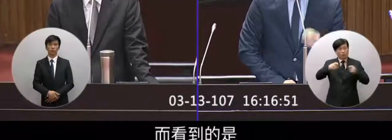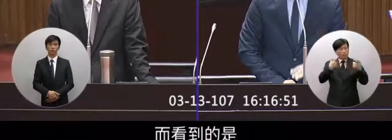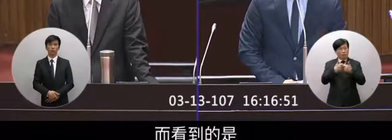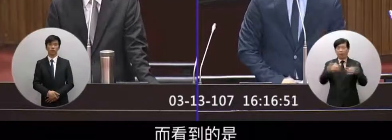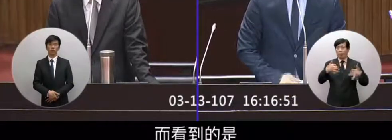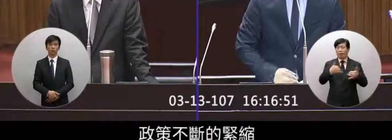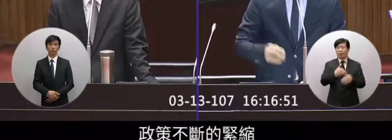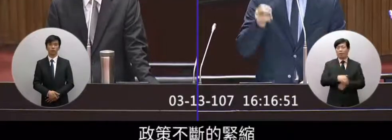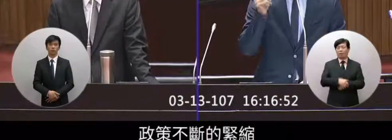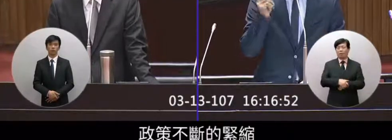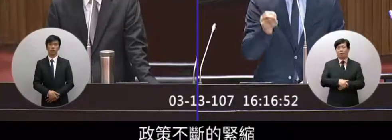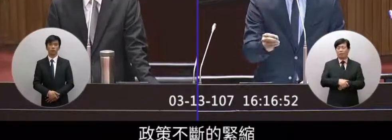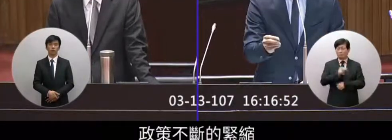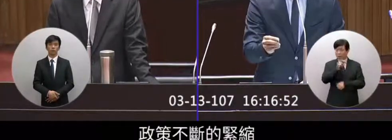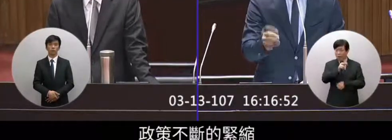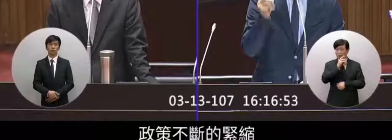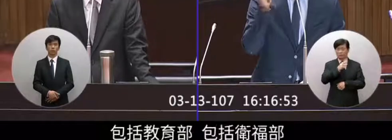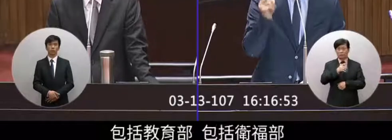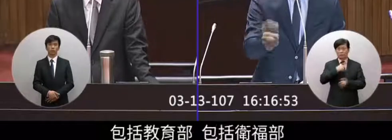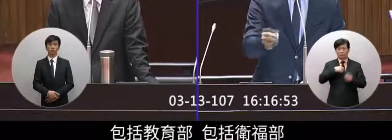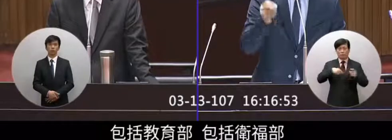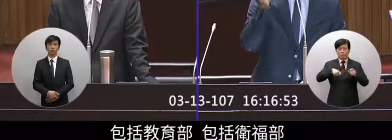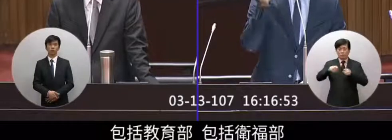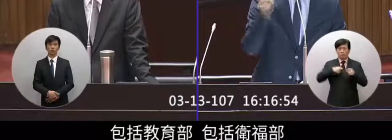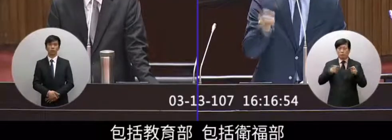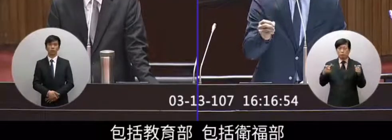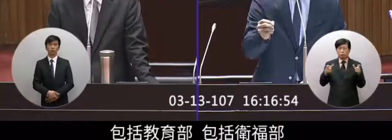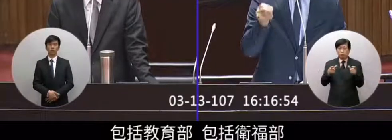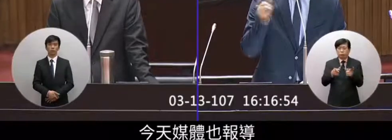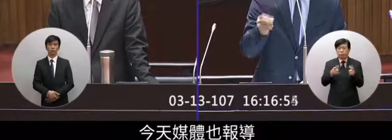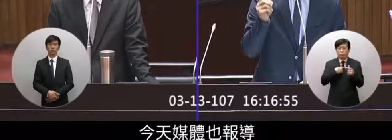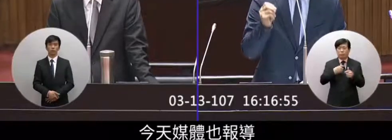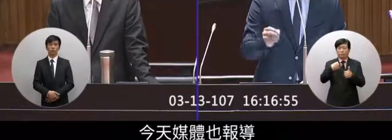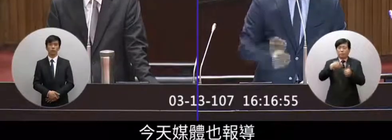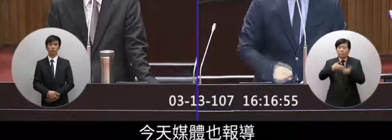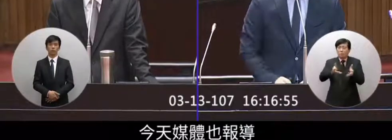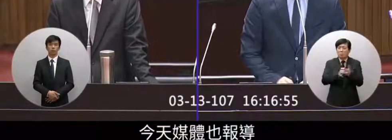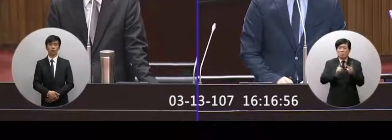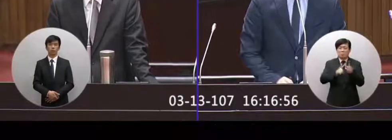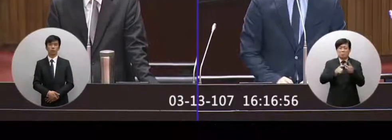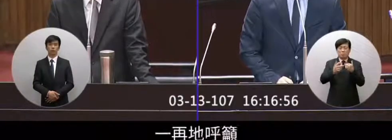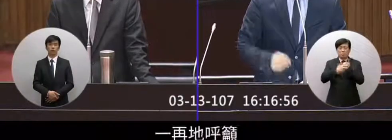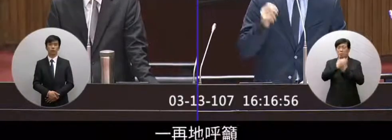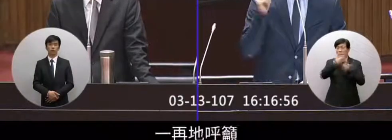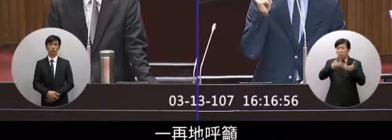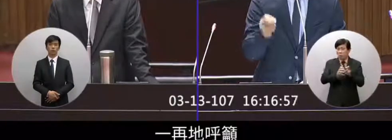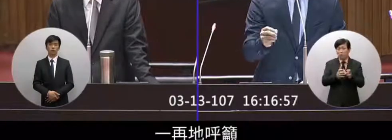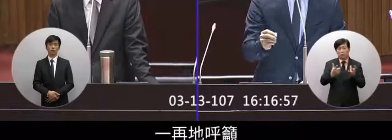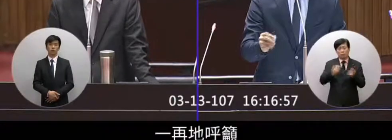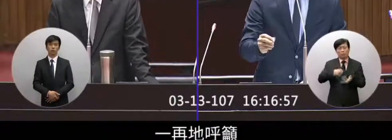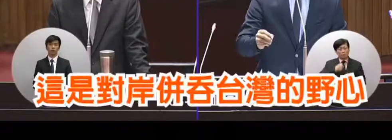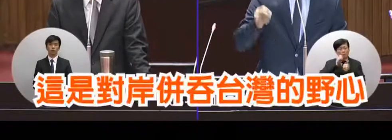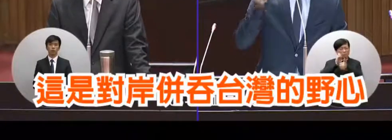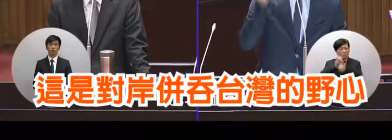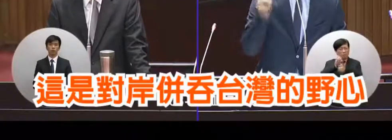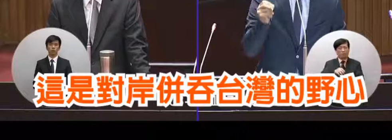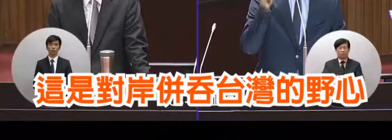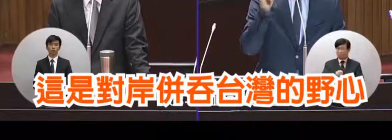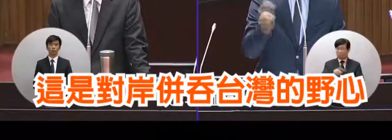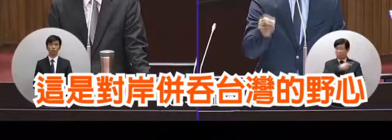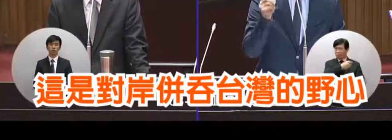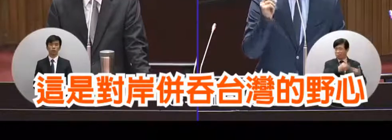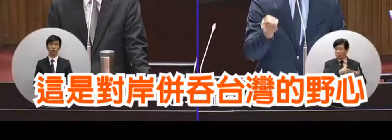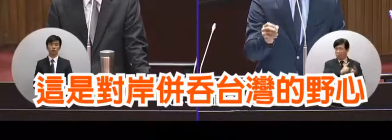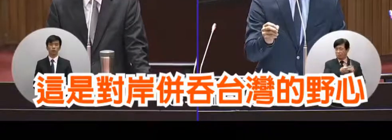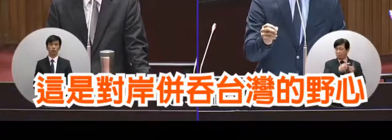而看到的是政策不断的紧缩，包括教育部，包括卫福部，今天媒体也报道一再的呼吁，这是对